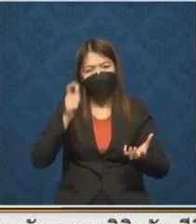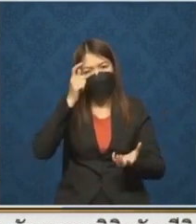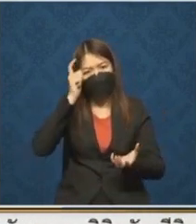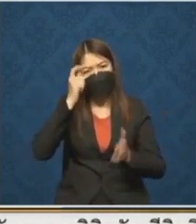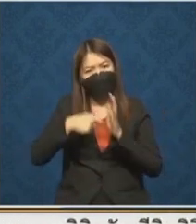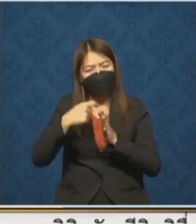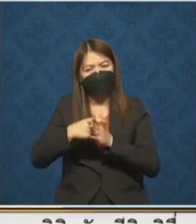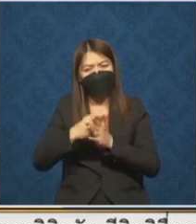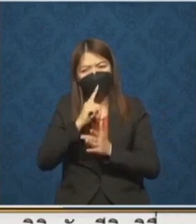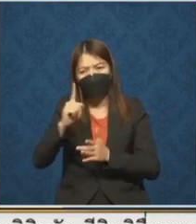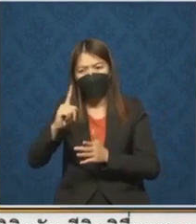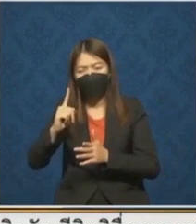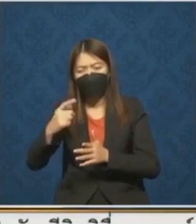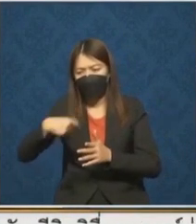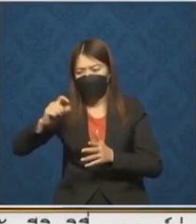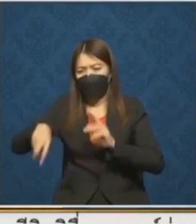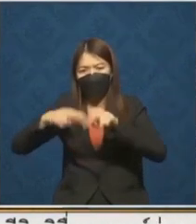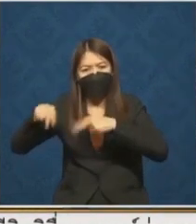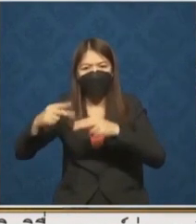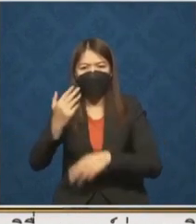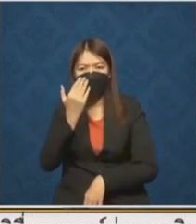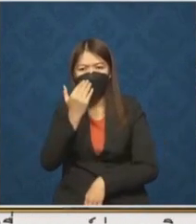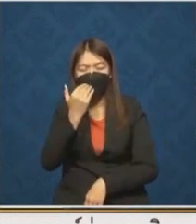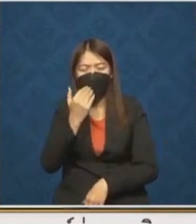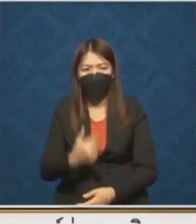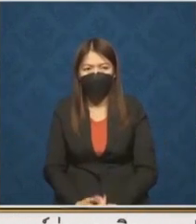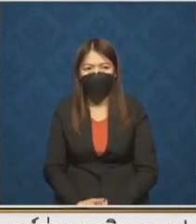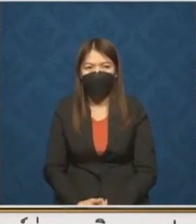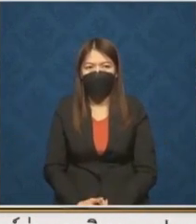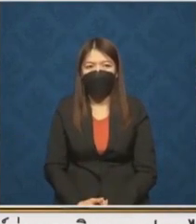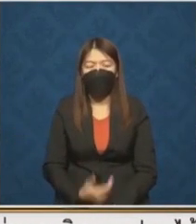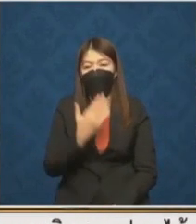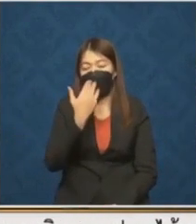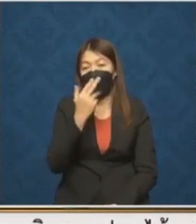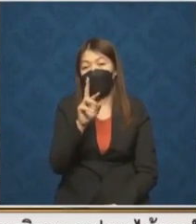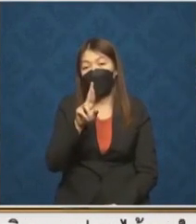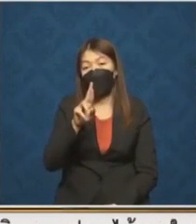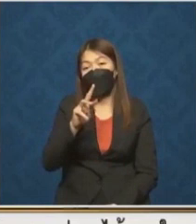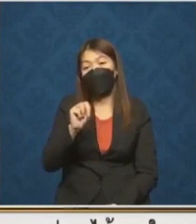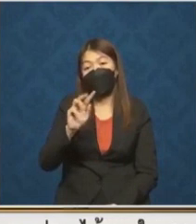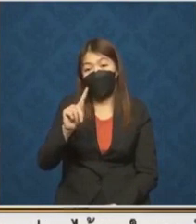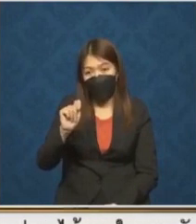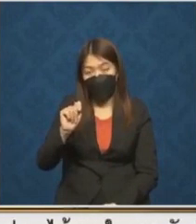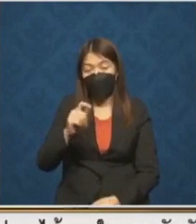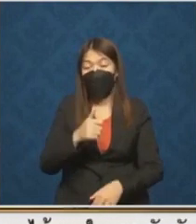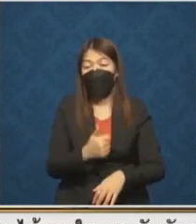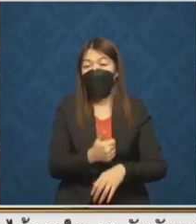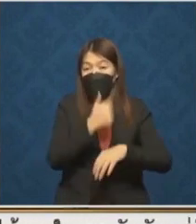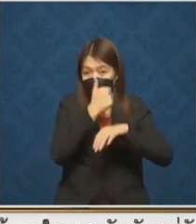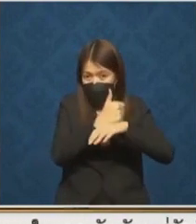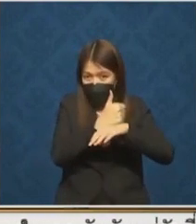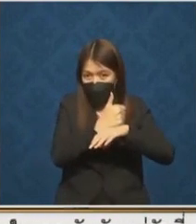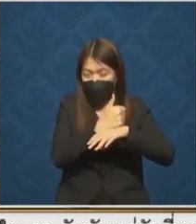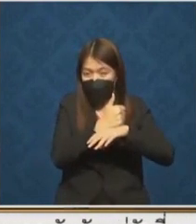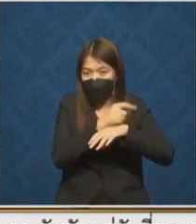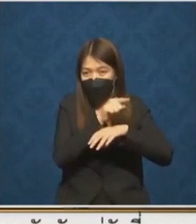รไครับเพระในที่ดนดังกาวท่านรัฐมรสัรสยามก็รับว่าเป็นที่ที่ตวเองอยู่เป็ท